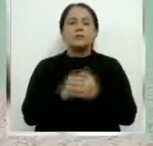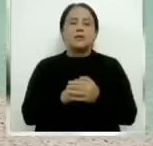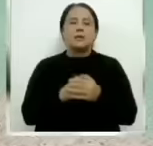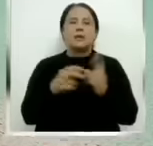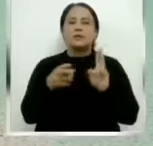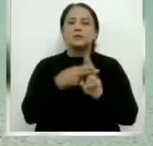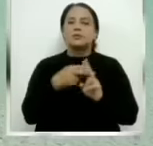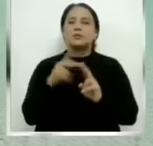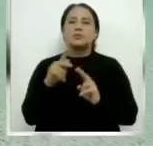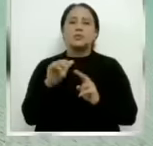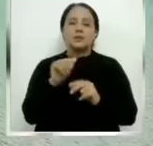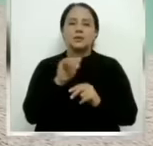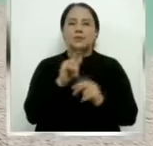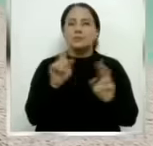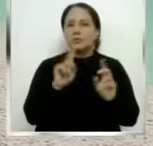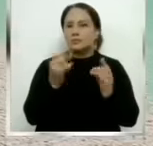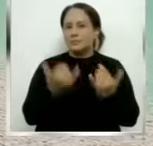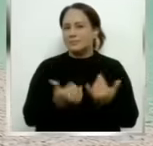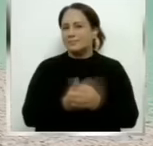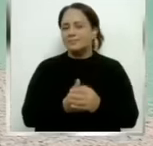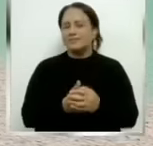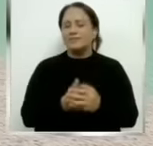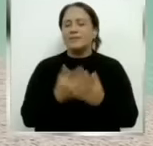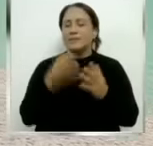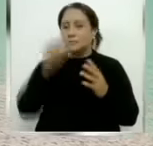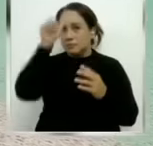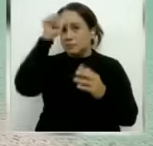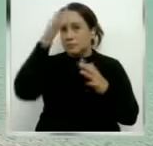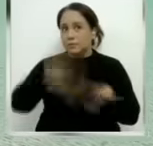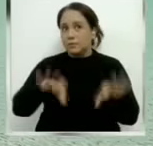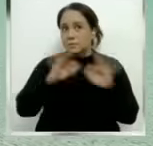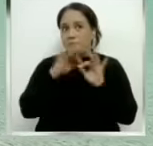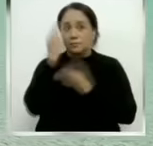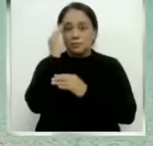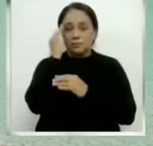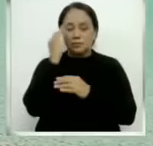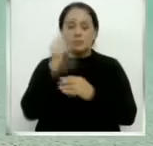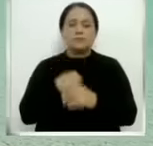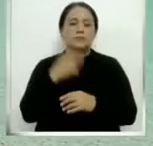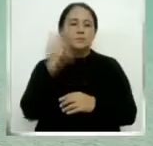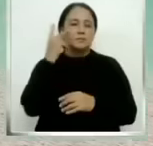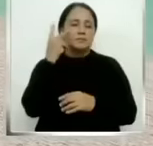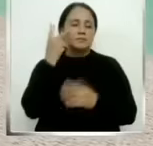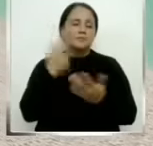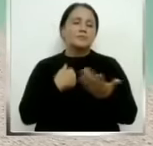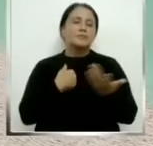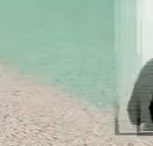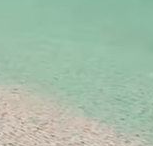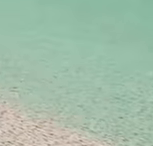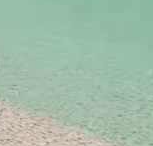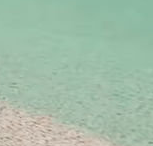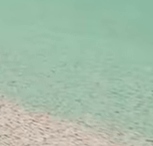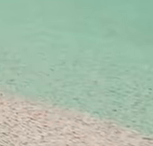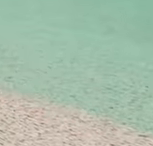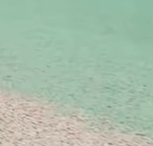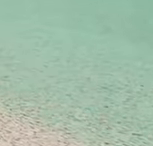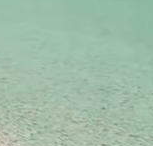Kim, ano na? Laging tandaan, kimportante ang may alam. Ako po si Kuya Kim at sagot ko kayo, 24